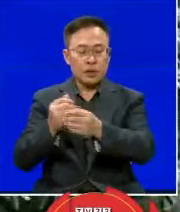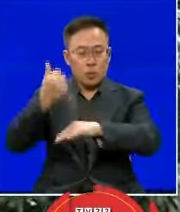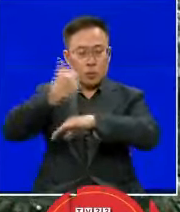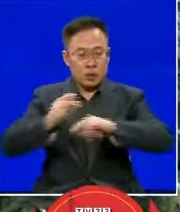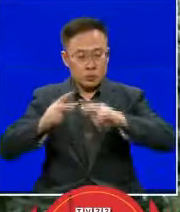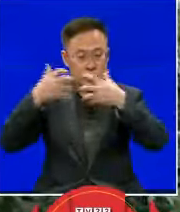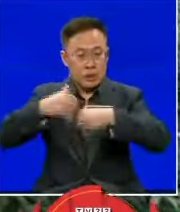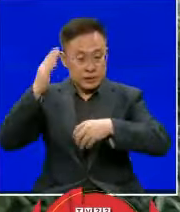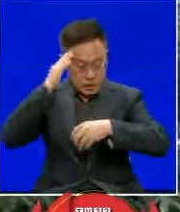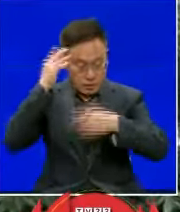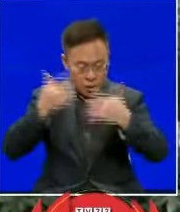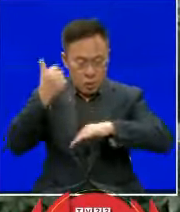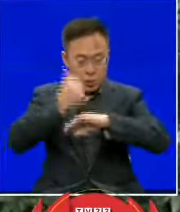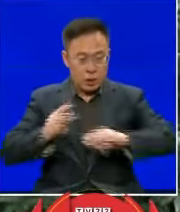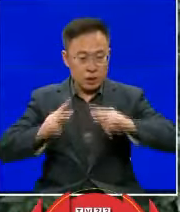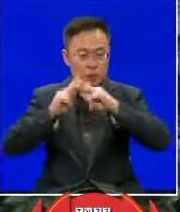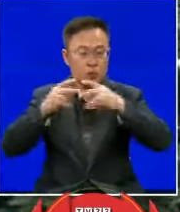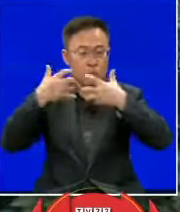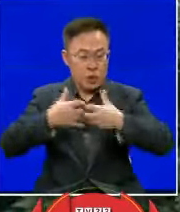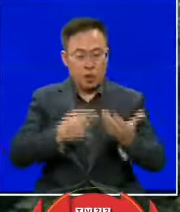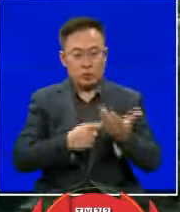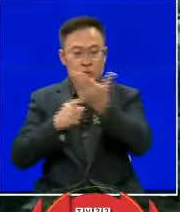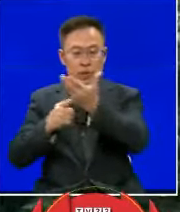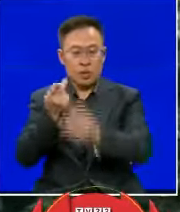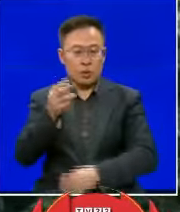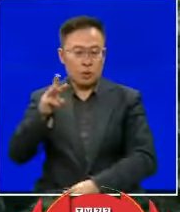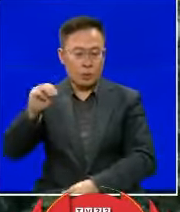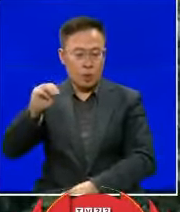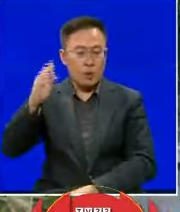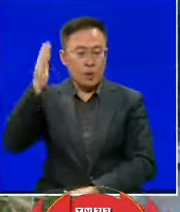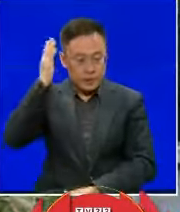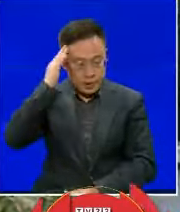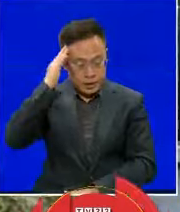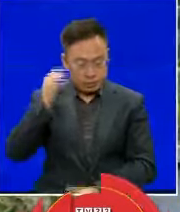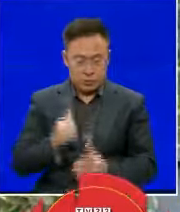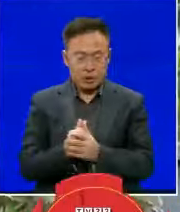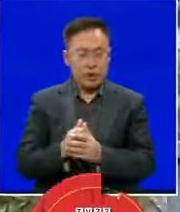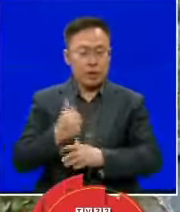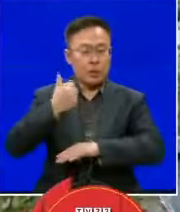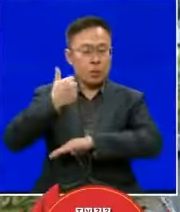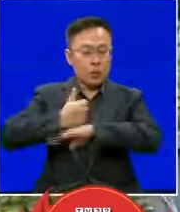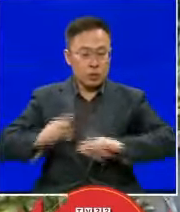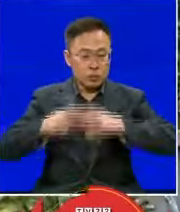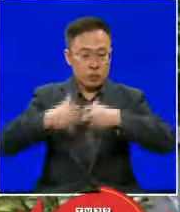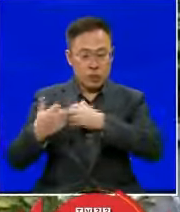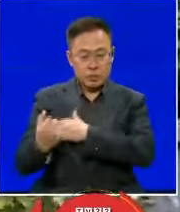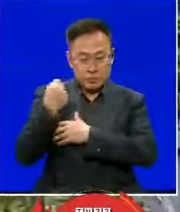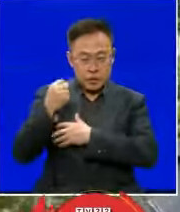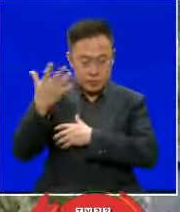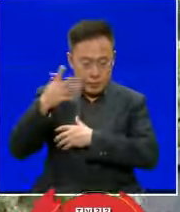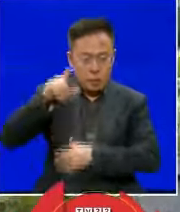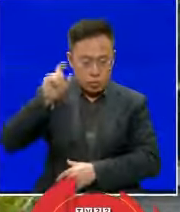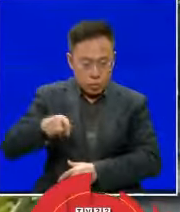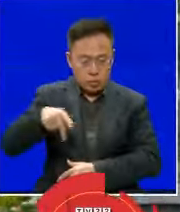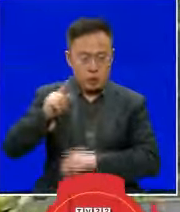พิจารณาเห็นบอกว่ารัฐมนตรีเองไม่มีอำนาจในการเสนอรายชื่อเข้าครมนะครับซึ่งก็ต้องรอดูอีกเหมือนกัน